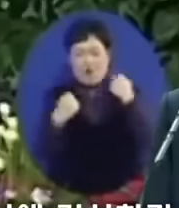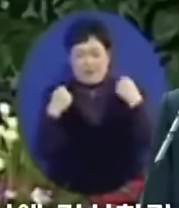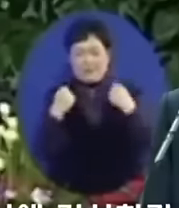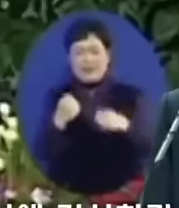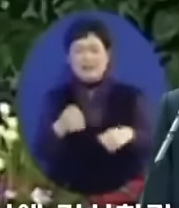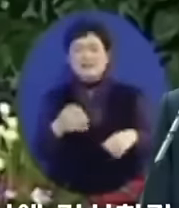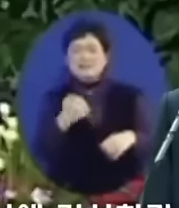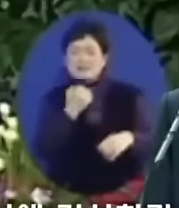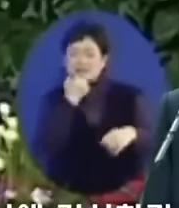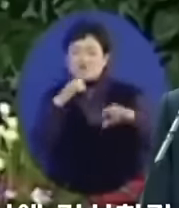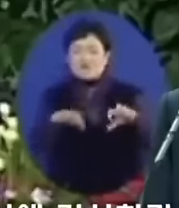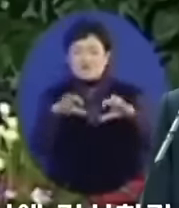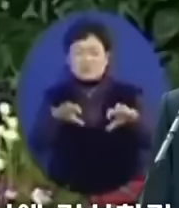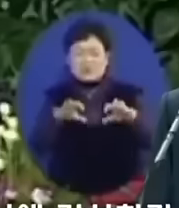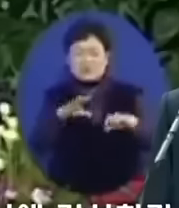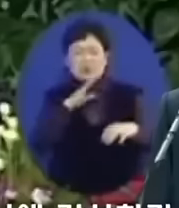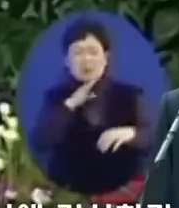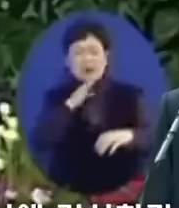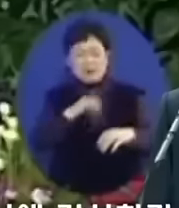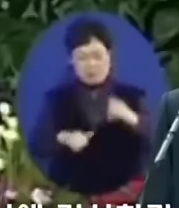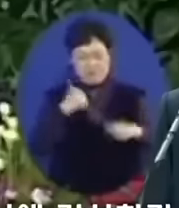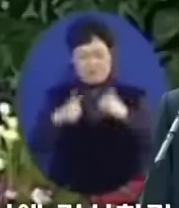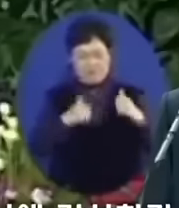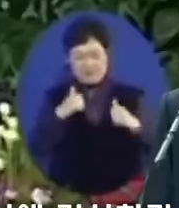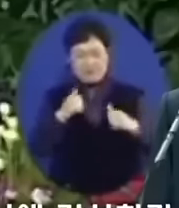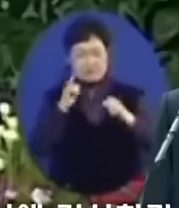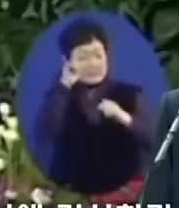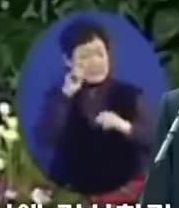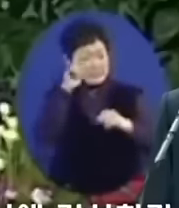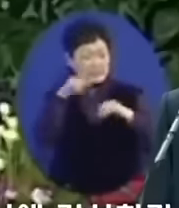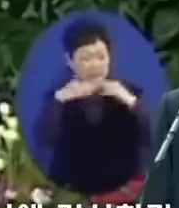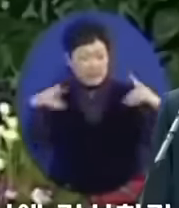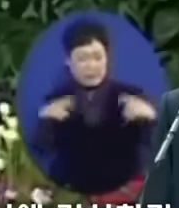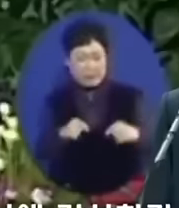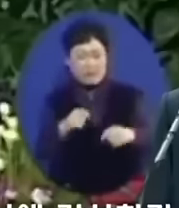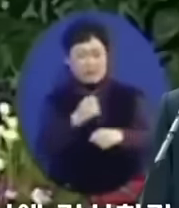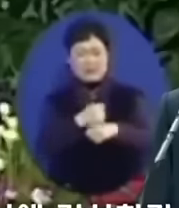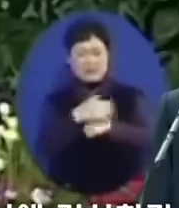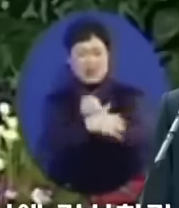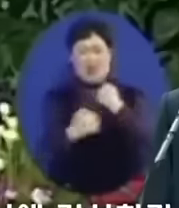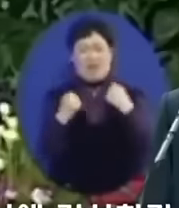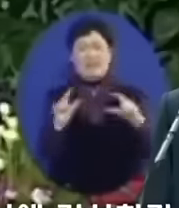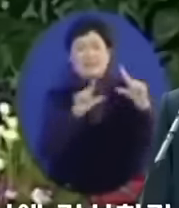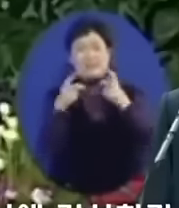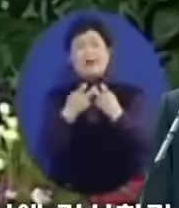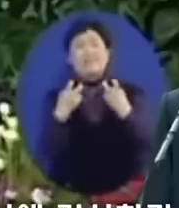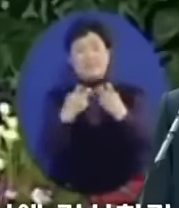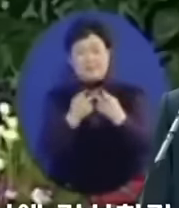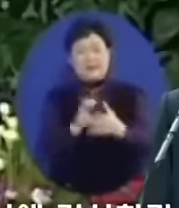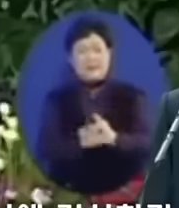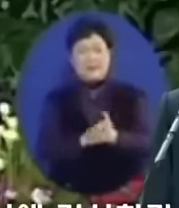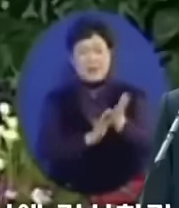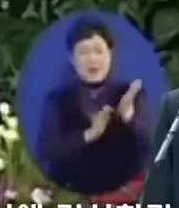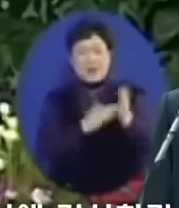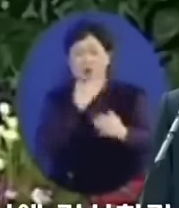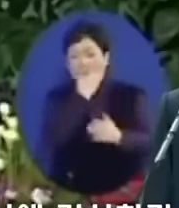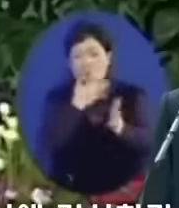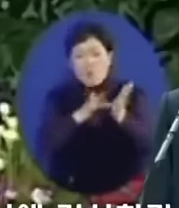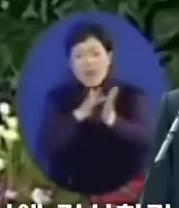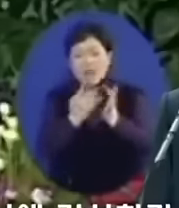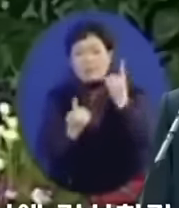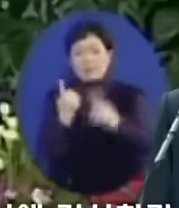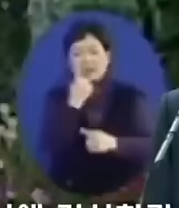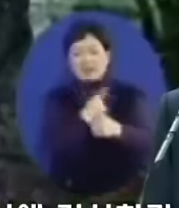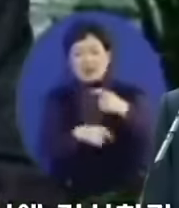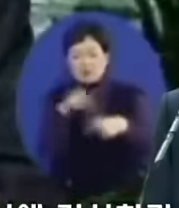웃음은 스트레스와 분노, 긴장을 완화시키고 우리가 건강하고 즐겁게 살 수 있는 길입니다. 보약보다 좋은 것이